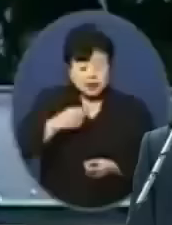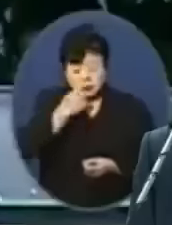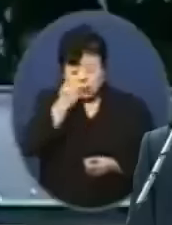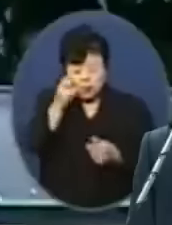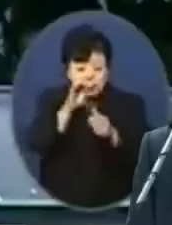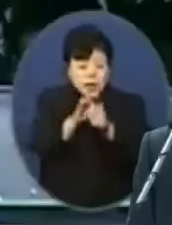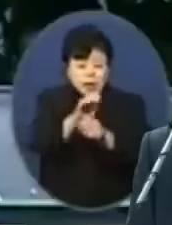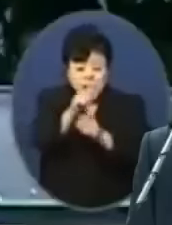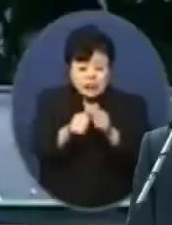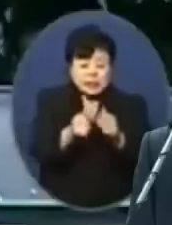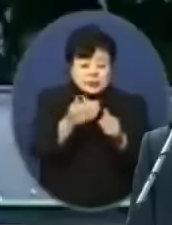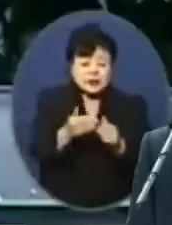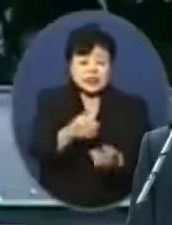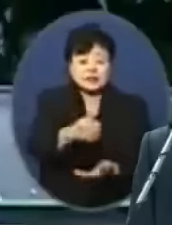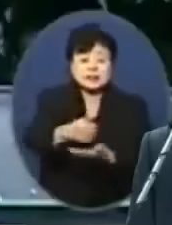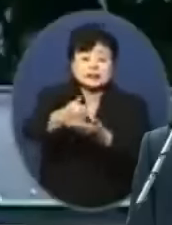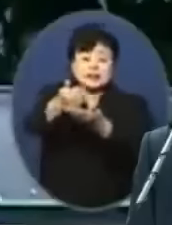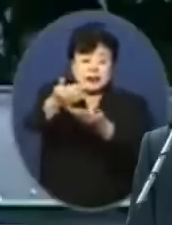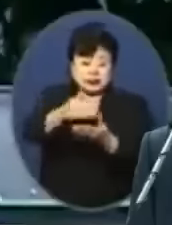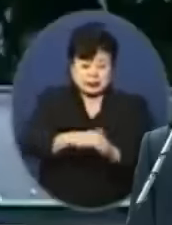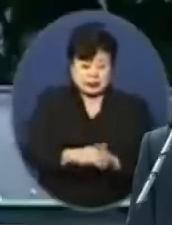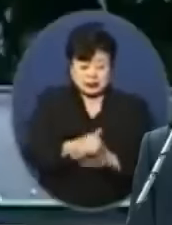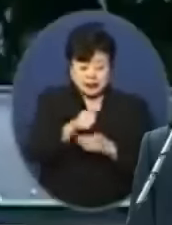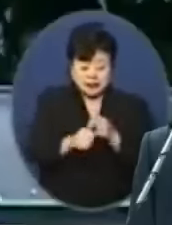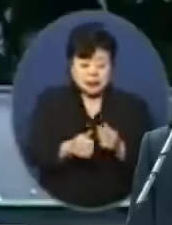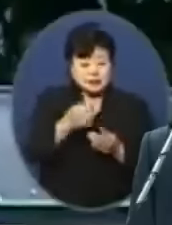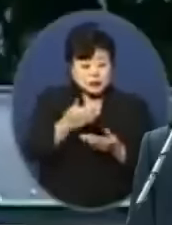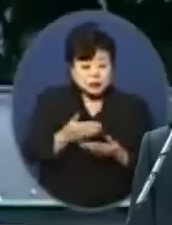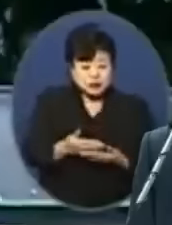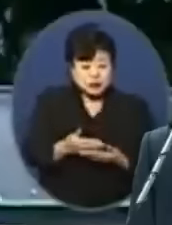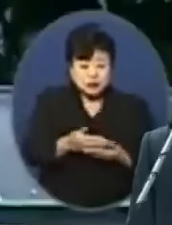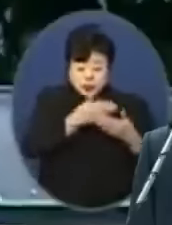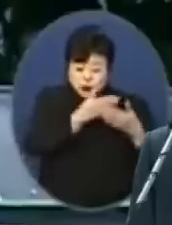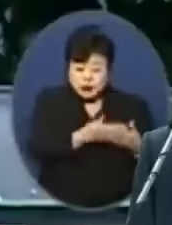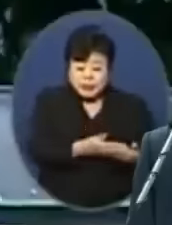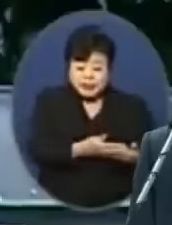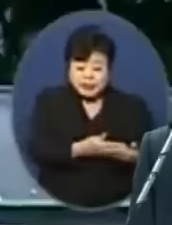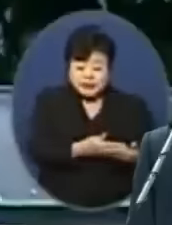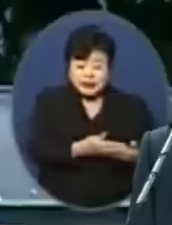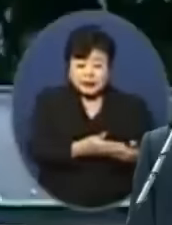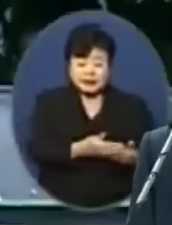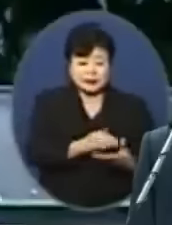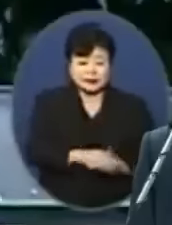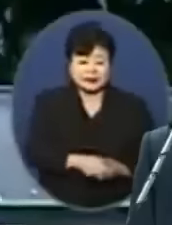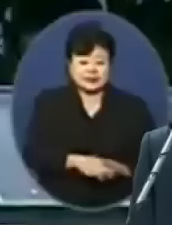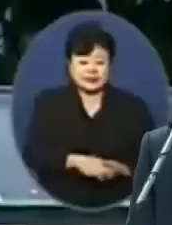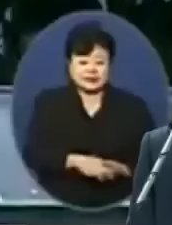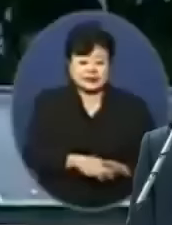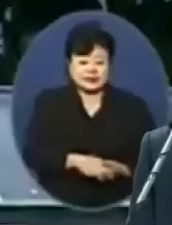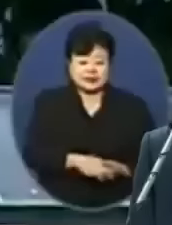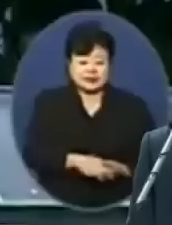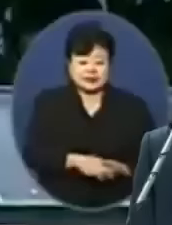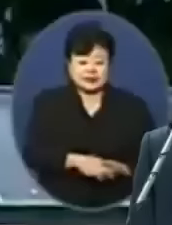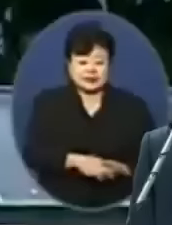돌봐야 하나님께 칭찬을 드리는 것이 하나님이 주신 귀한 이